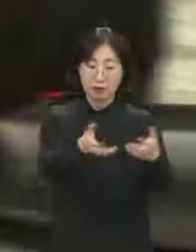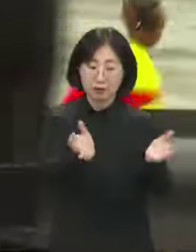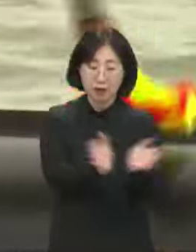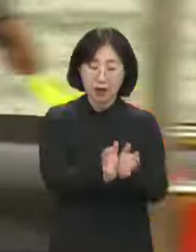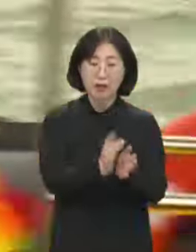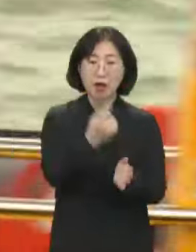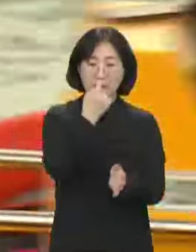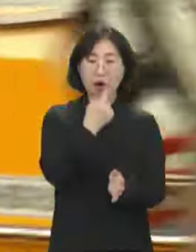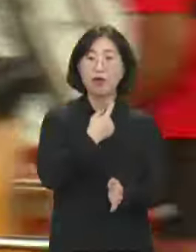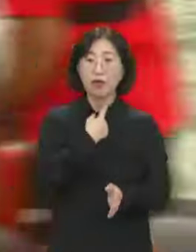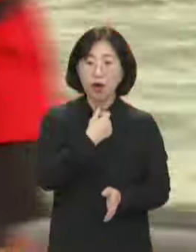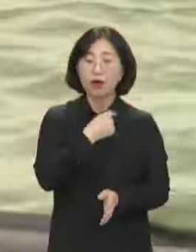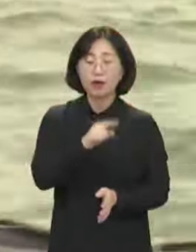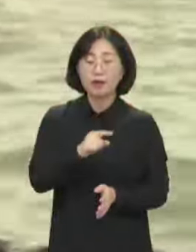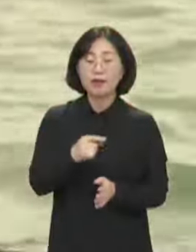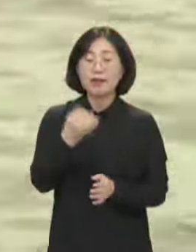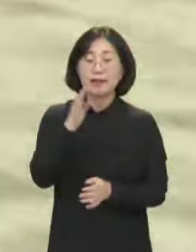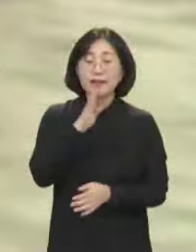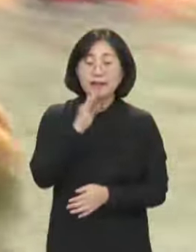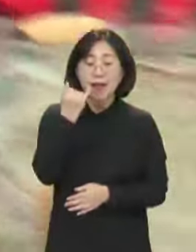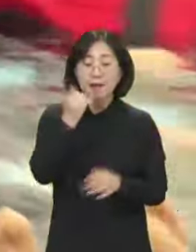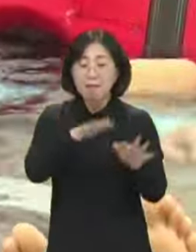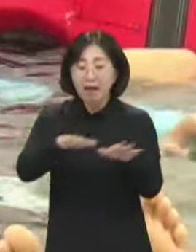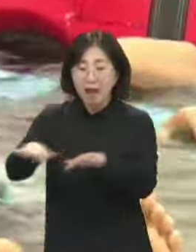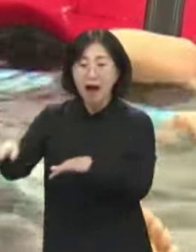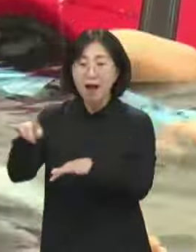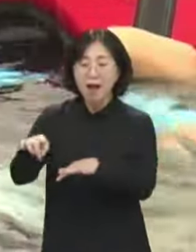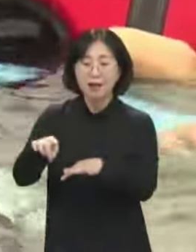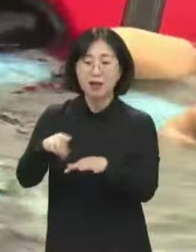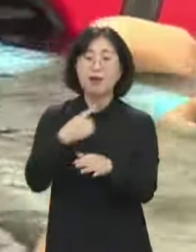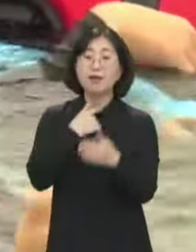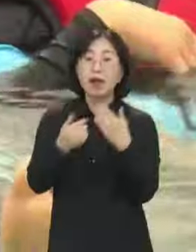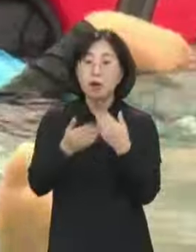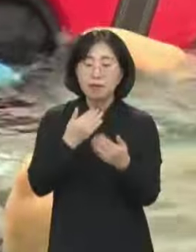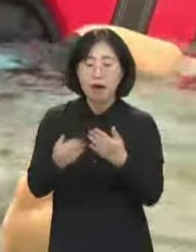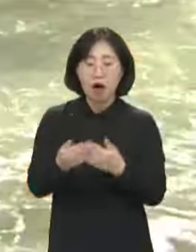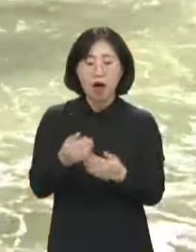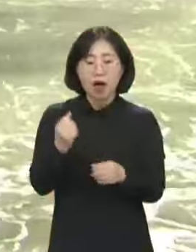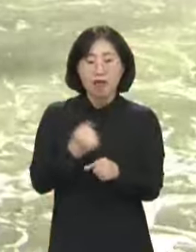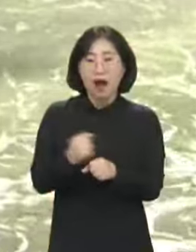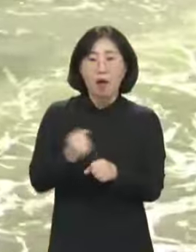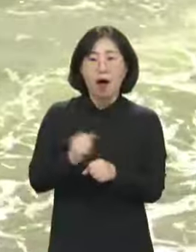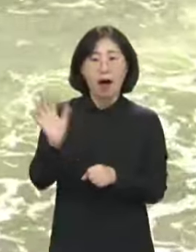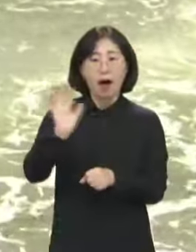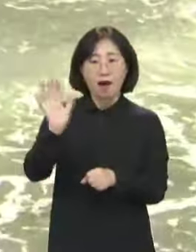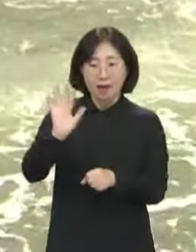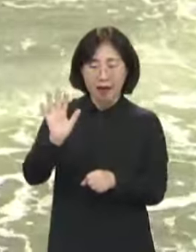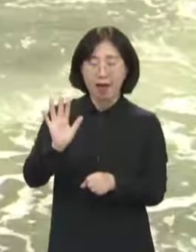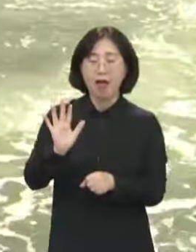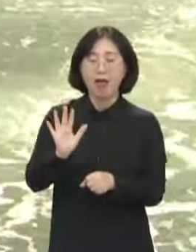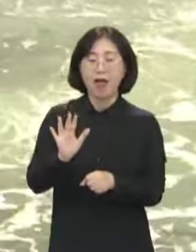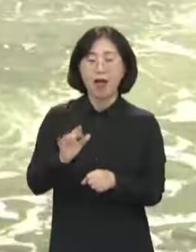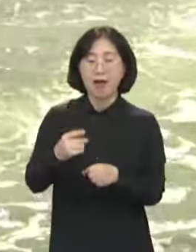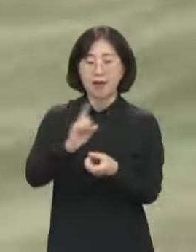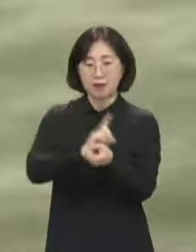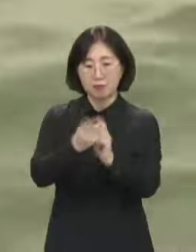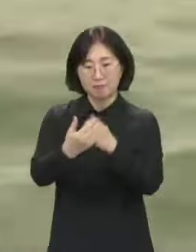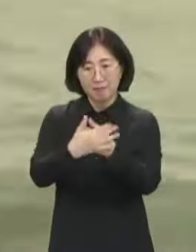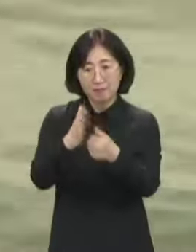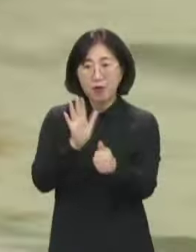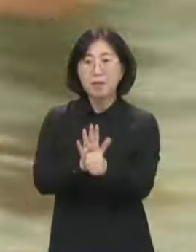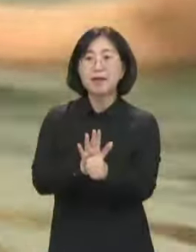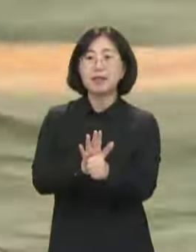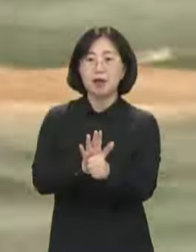수영을 처음 바다에서 시도해보는 친구들은 당황할 법도 하지만 침착하게 협동심을 발휘해 주어진 과제를